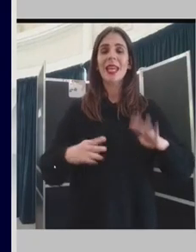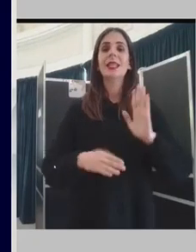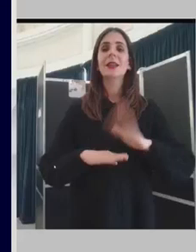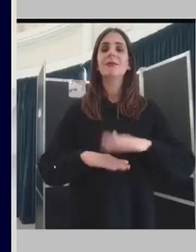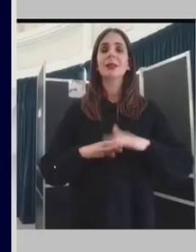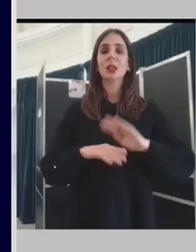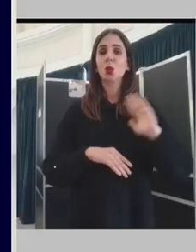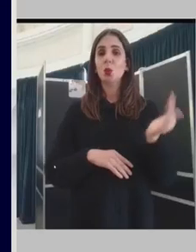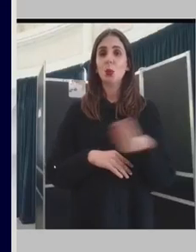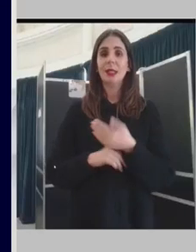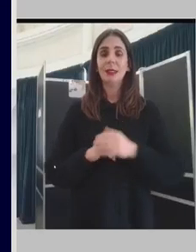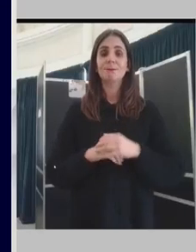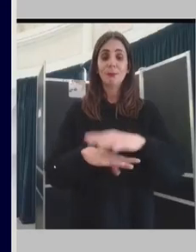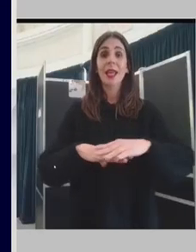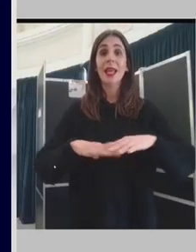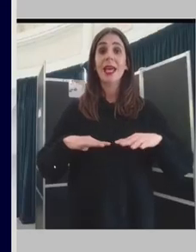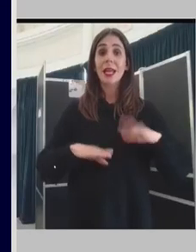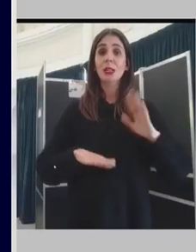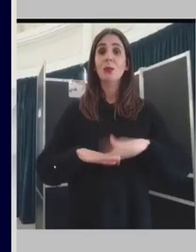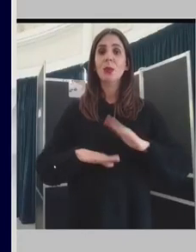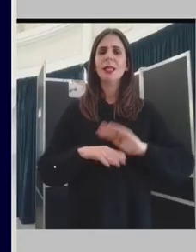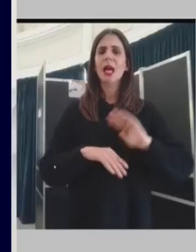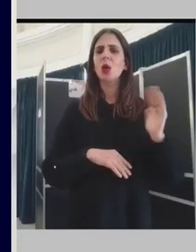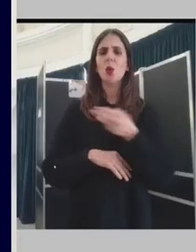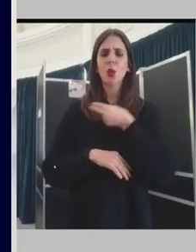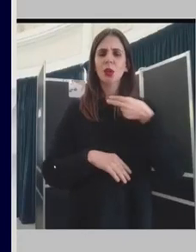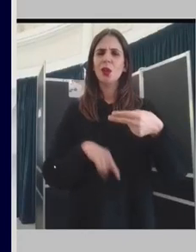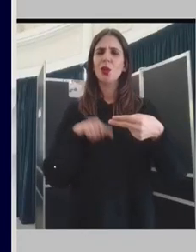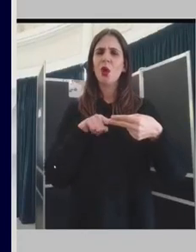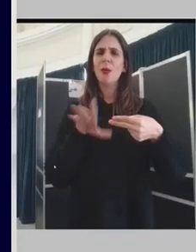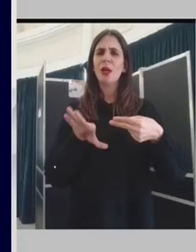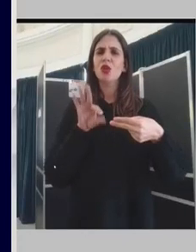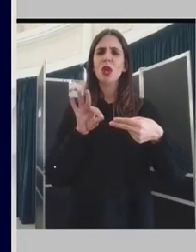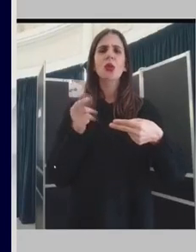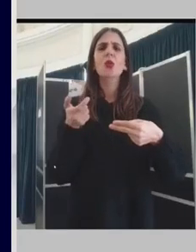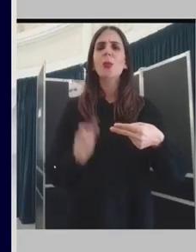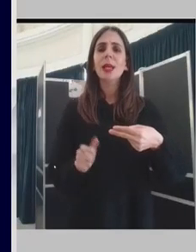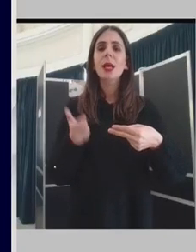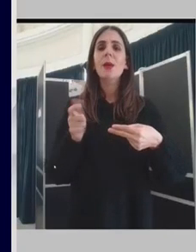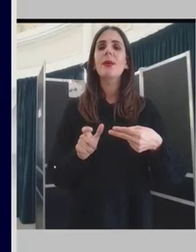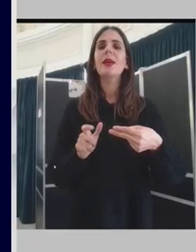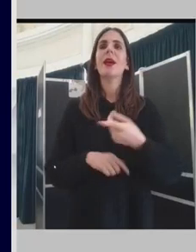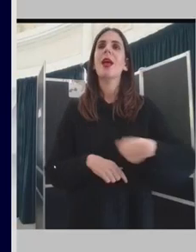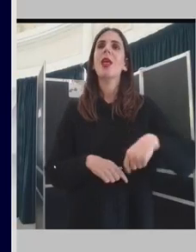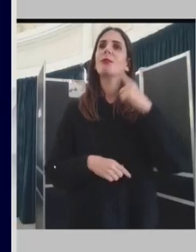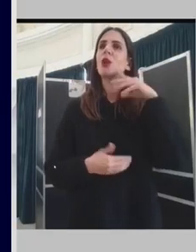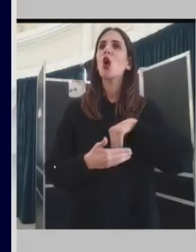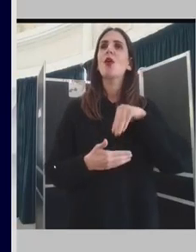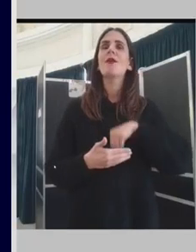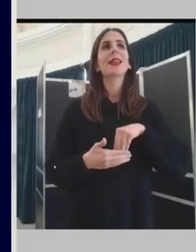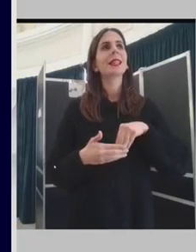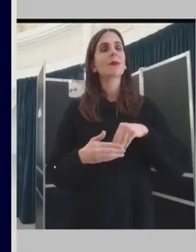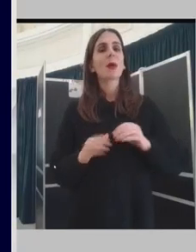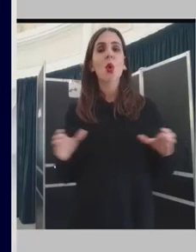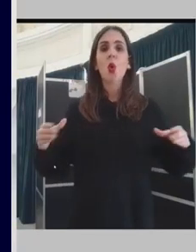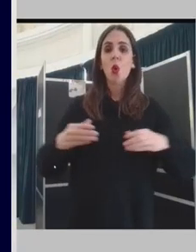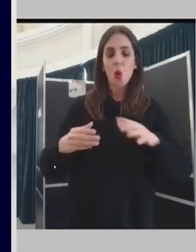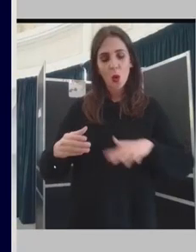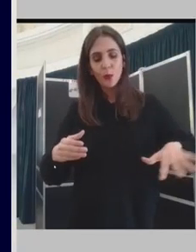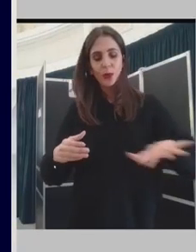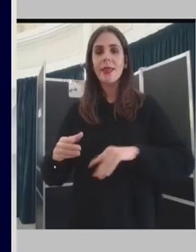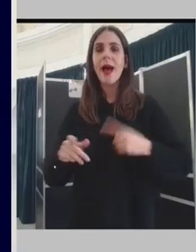La Rete di Tutti proprio perché siamo convinti che dobbiamo fare rete in tutti i sensi, diciamo, per